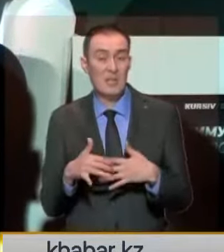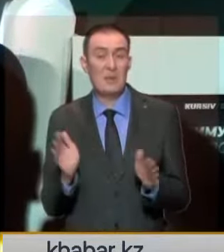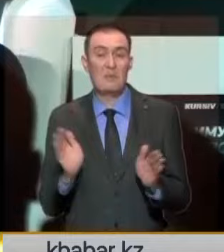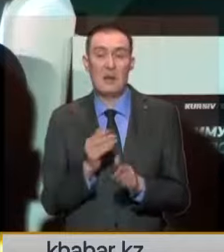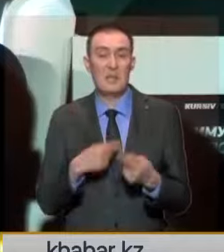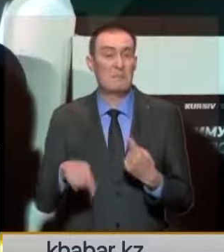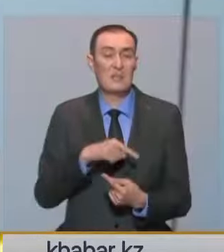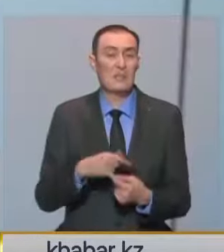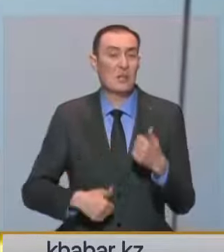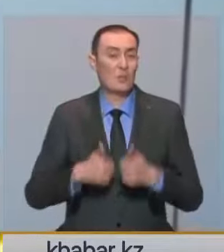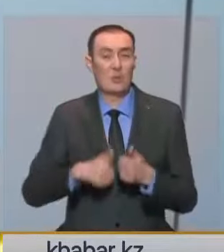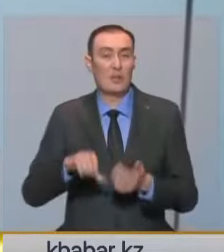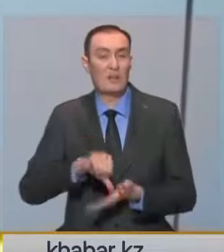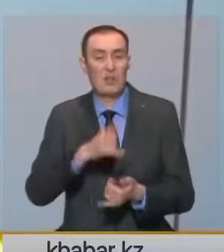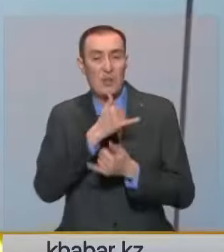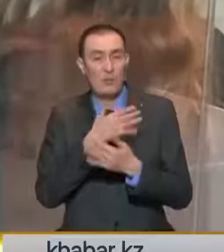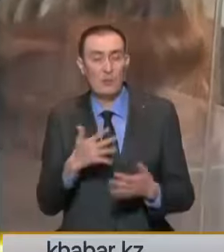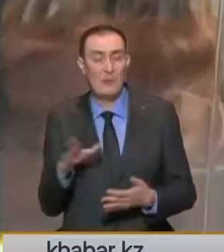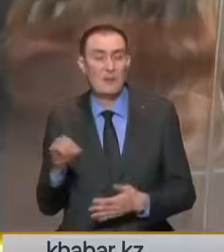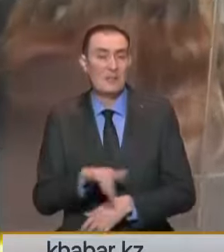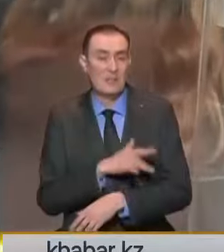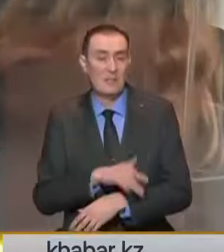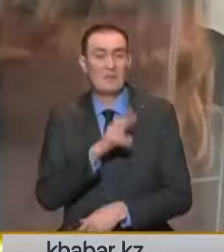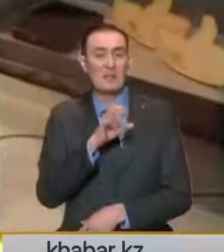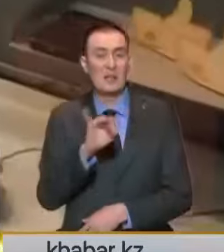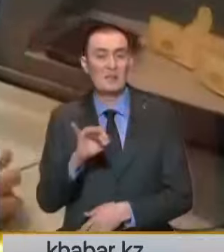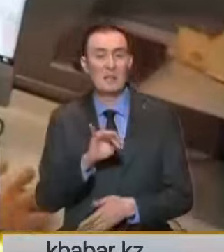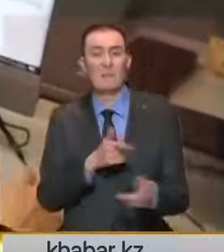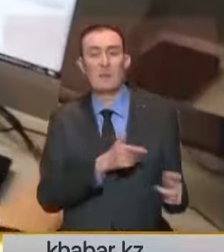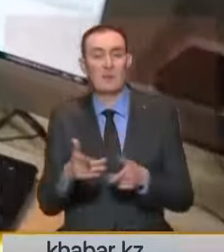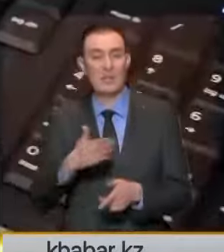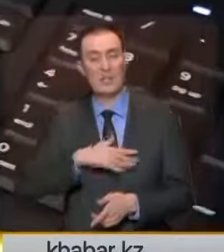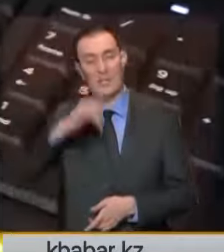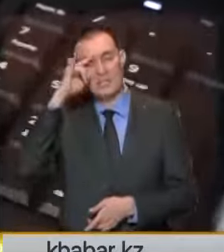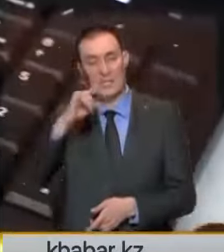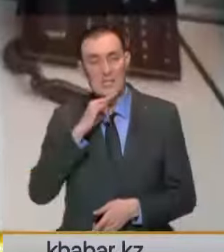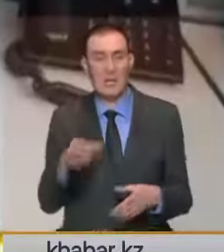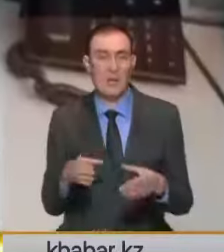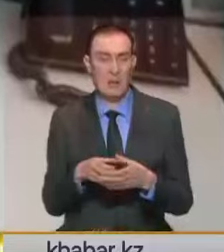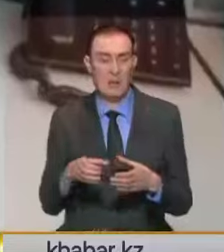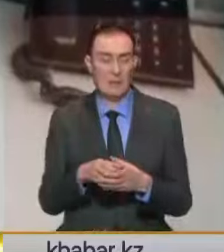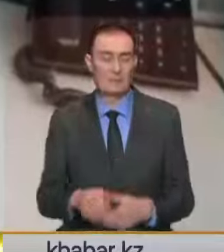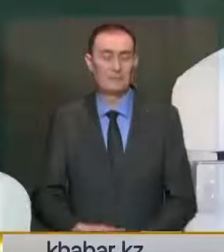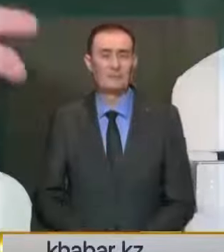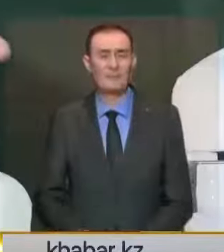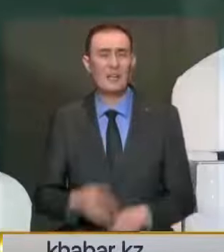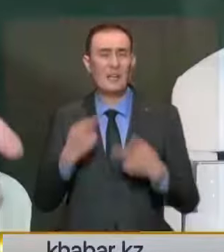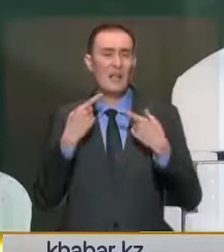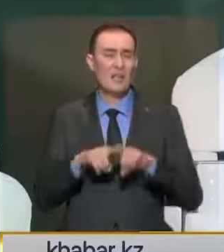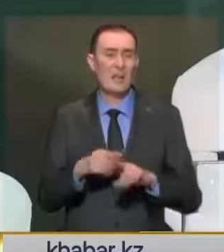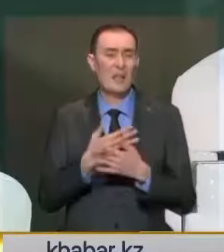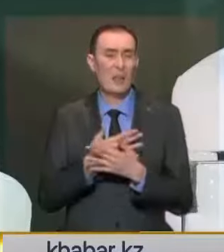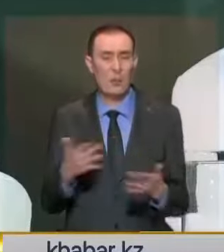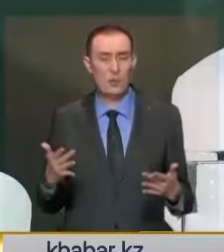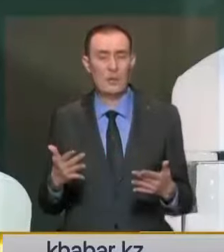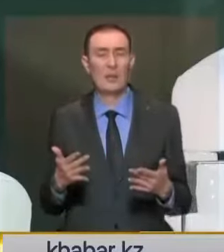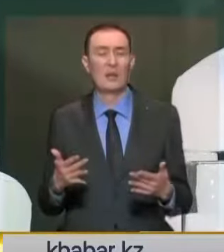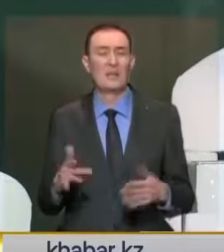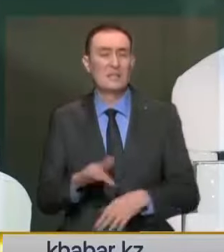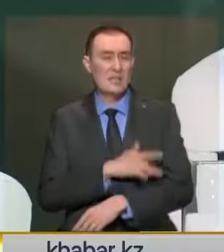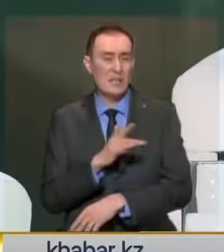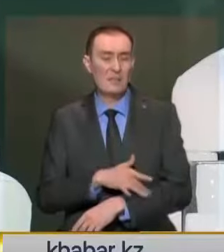смог бы конкурировать. Все сервисы Каспий тоже разработаны нашей казахстанской командой. Все технологии и продукты, и